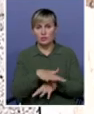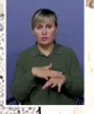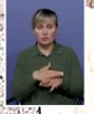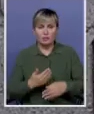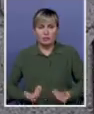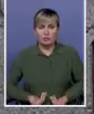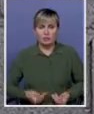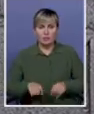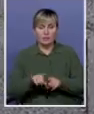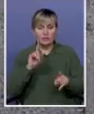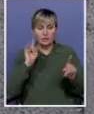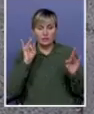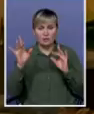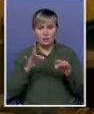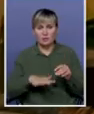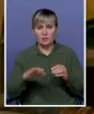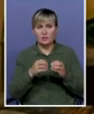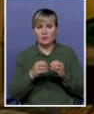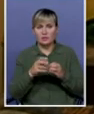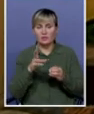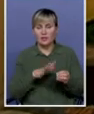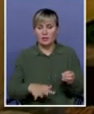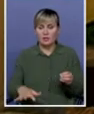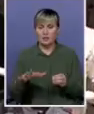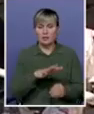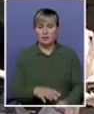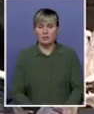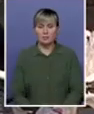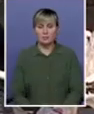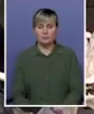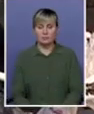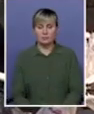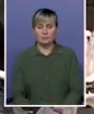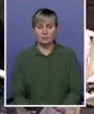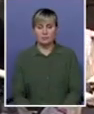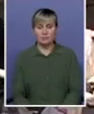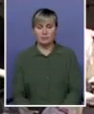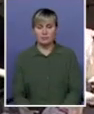этой саманной постройке площадью всего 10 квадратных метров.